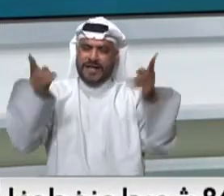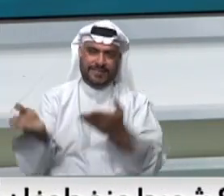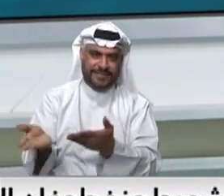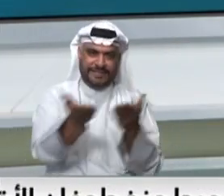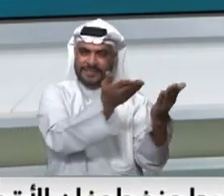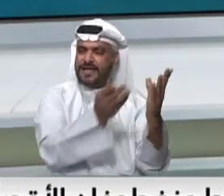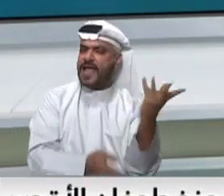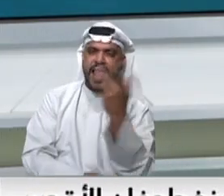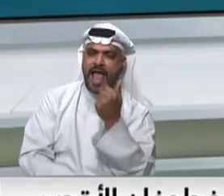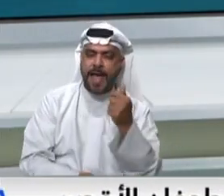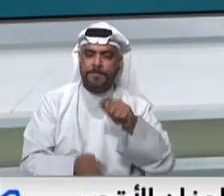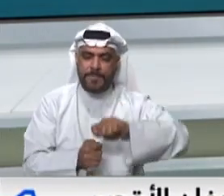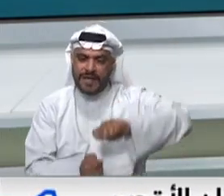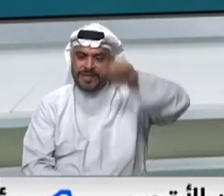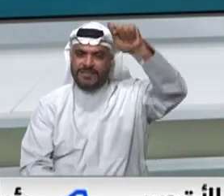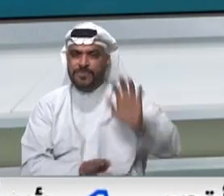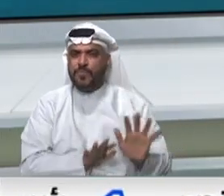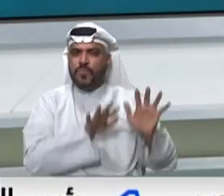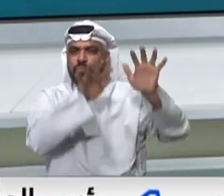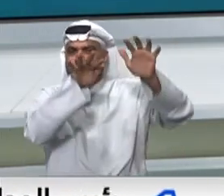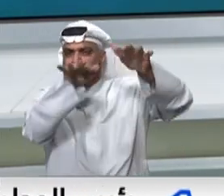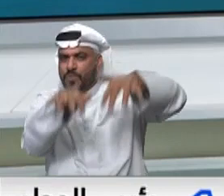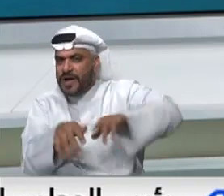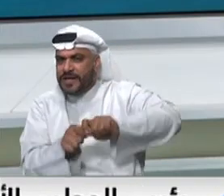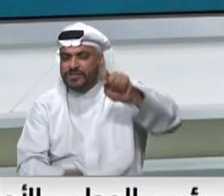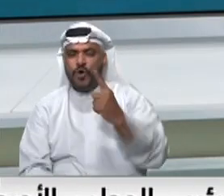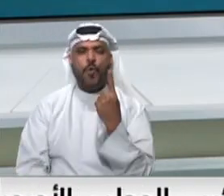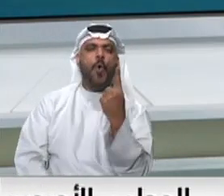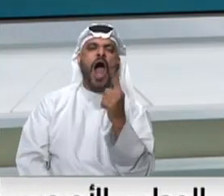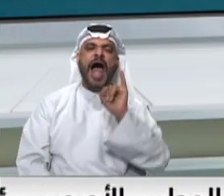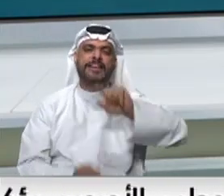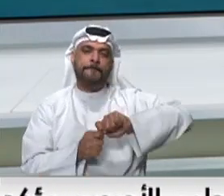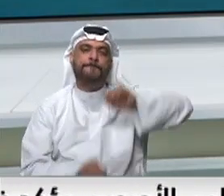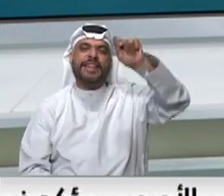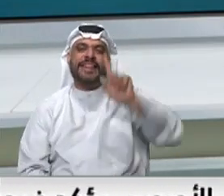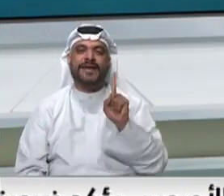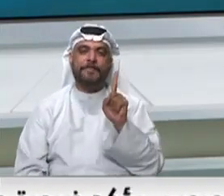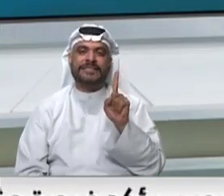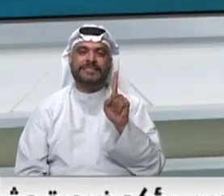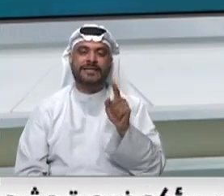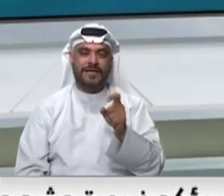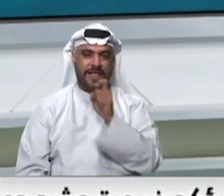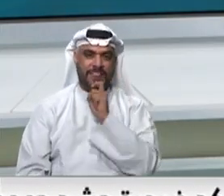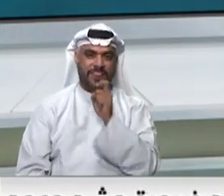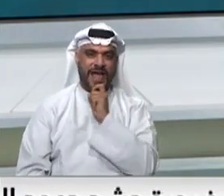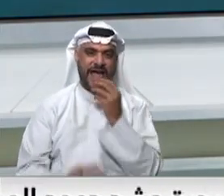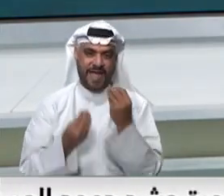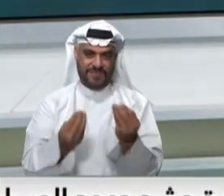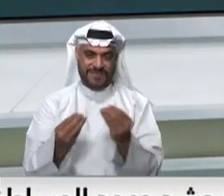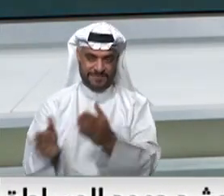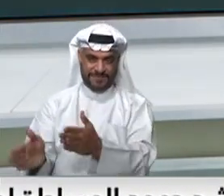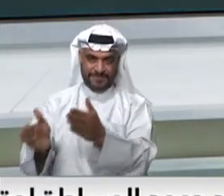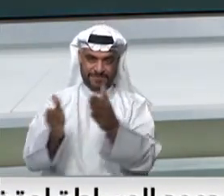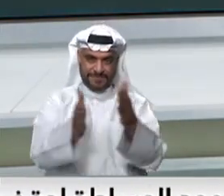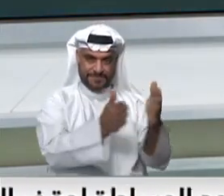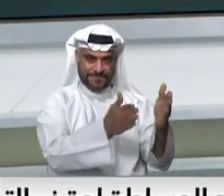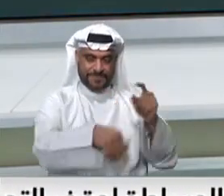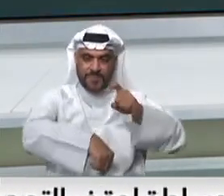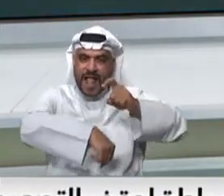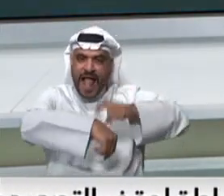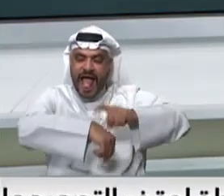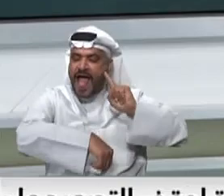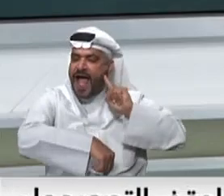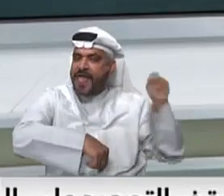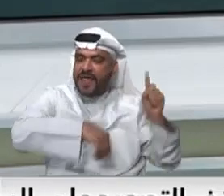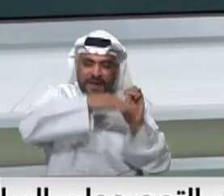تراوح ارتفاع الموج ما بين 1 إلى 4 أقدام، التيارات المائية لا تزال ضعيفة في فترات الفساد. أذان